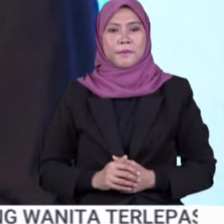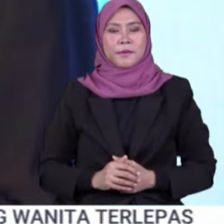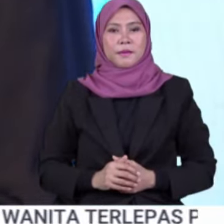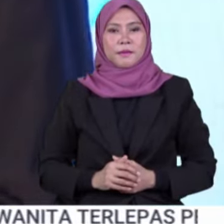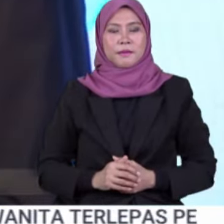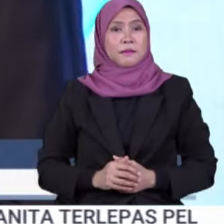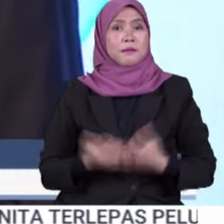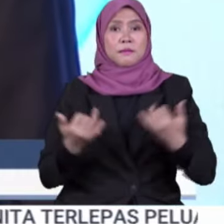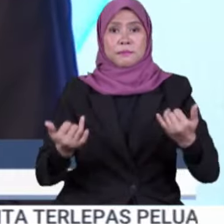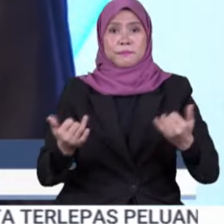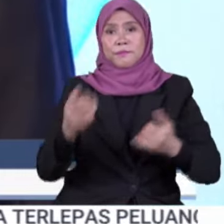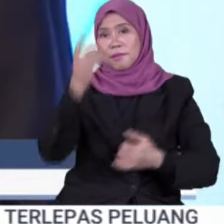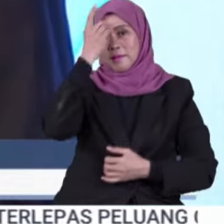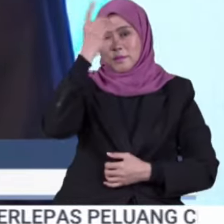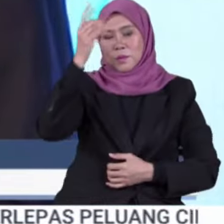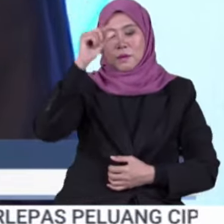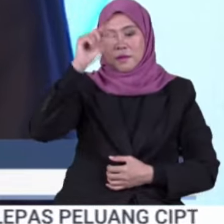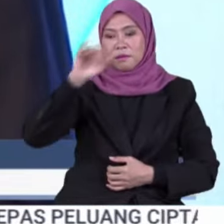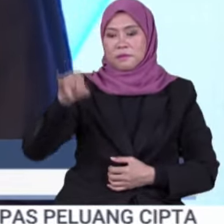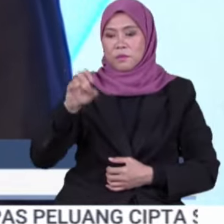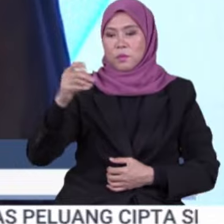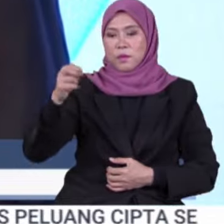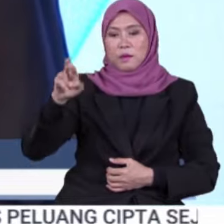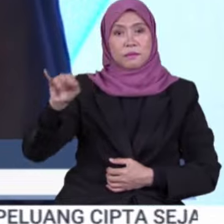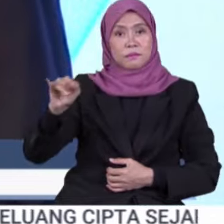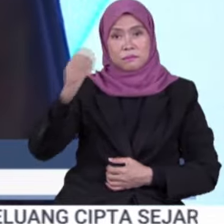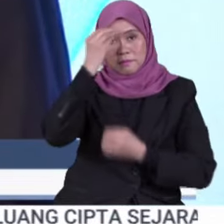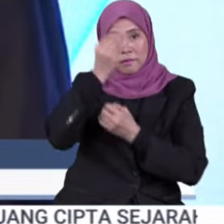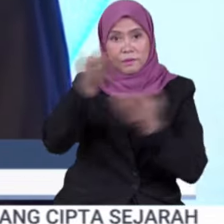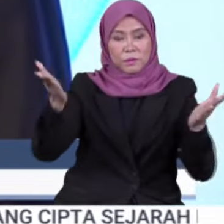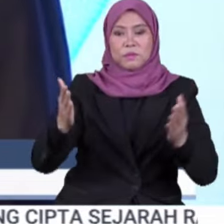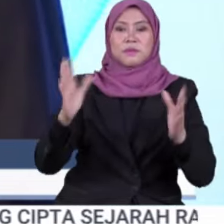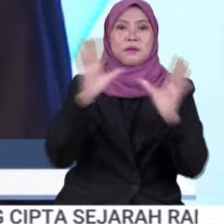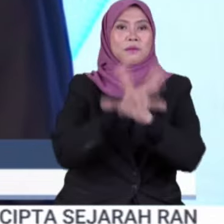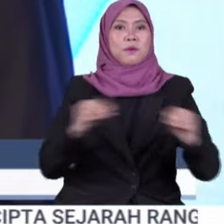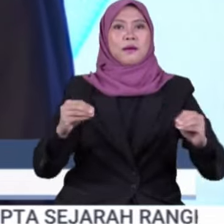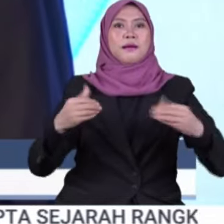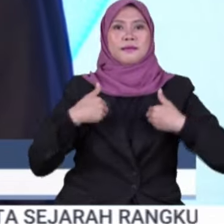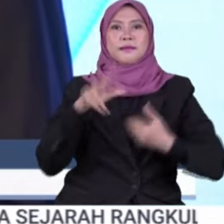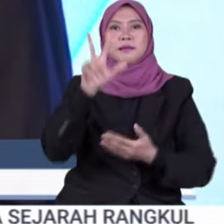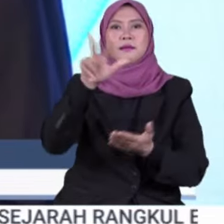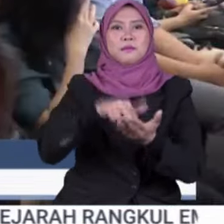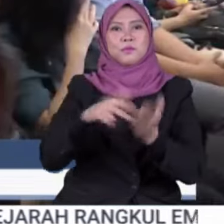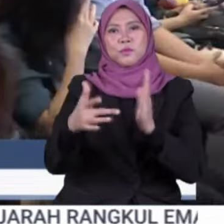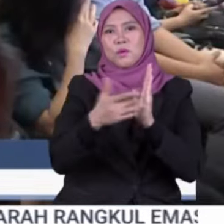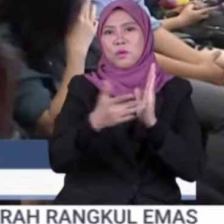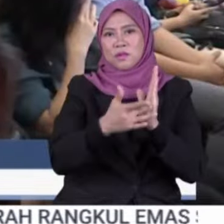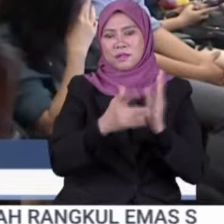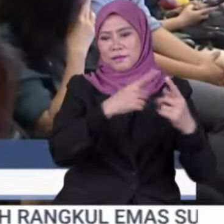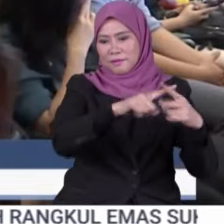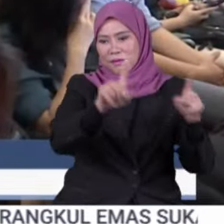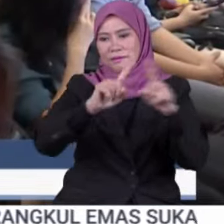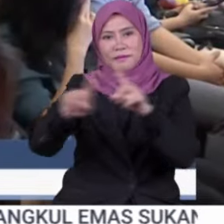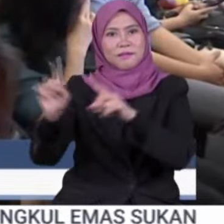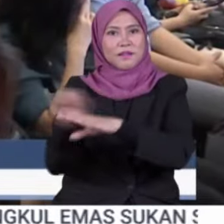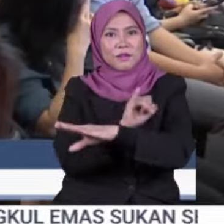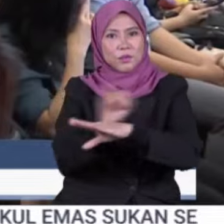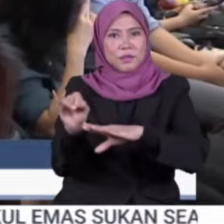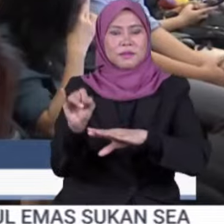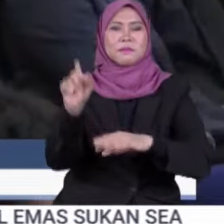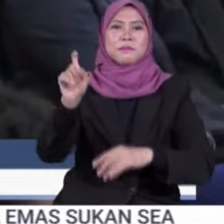Buat masa ini, Datuk Patinggi Tan Sri Abang Johari memberitahu Sarawak hanya mempunyai lebih 3,000 teknologi dalam pelbagai industri